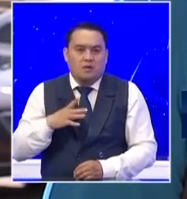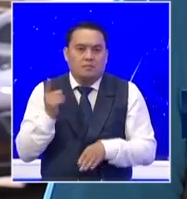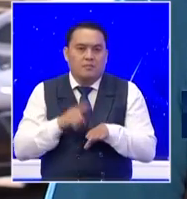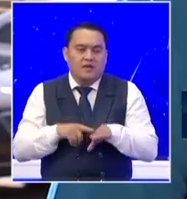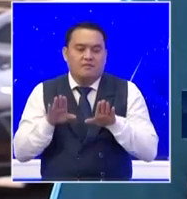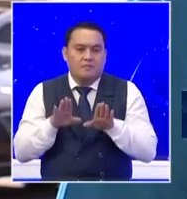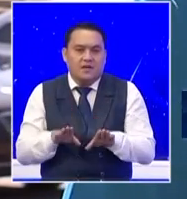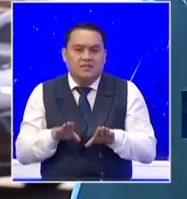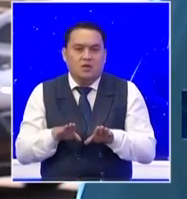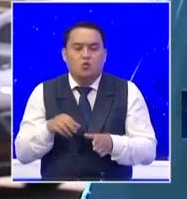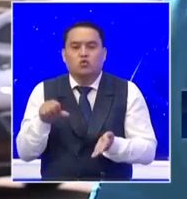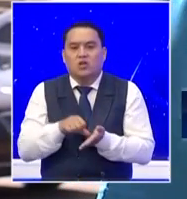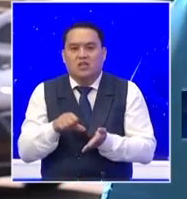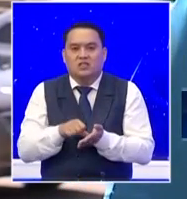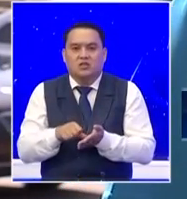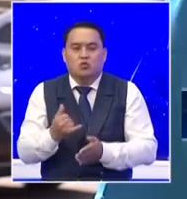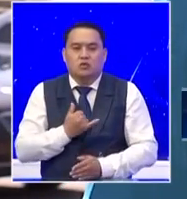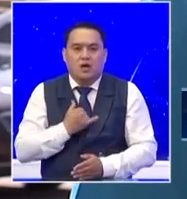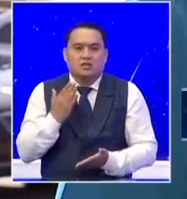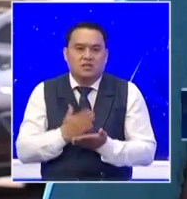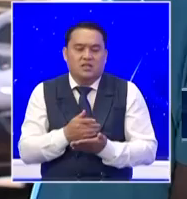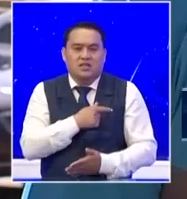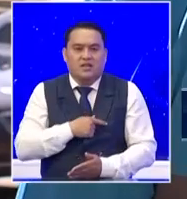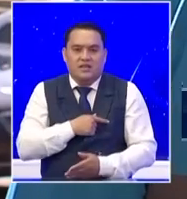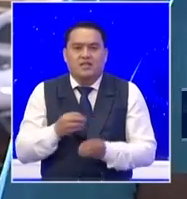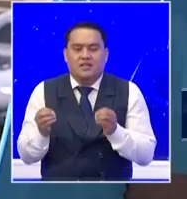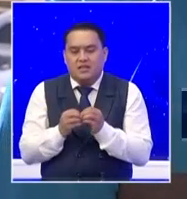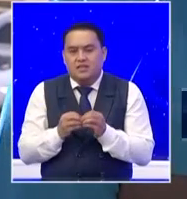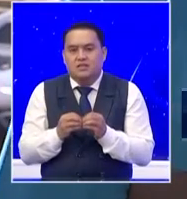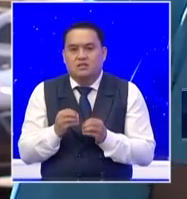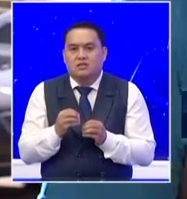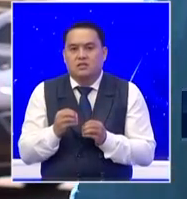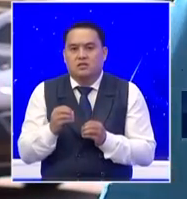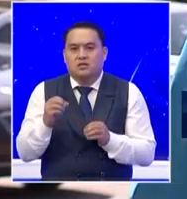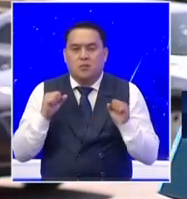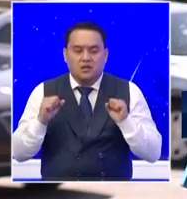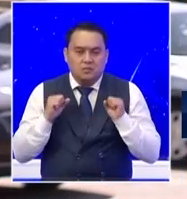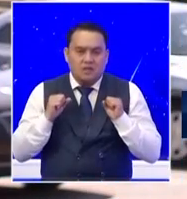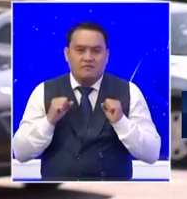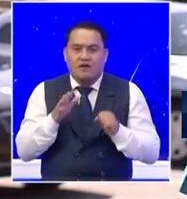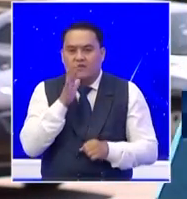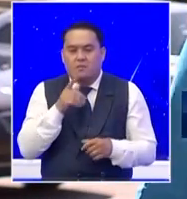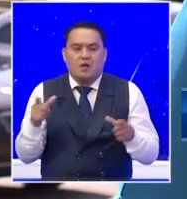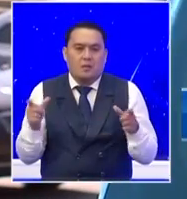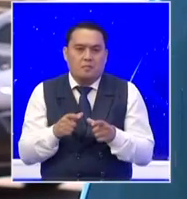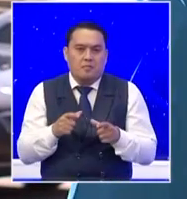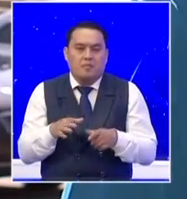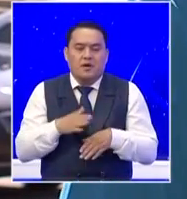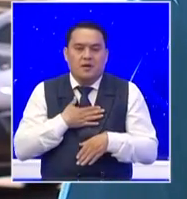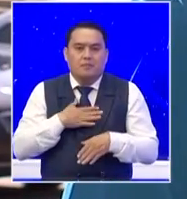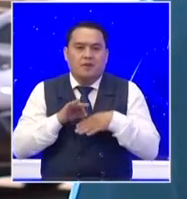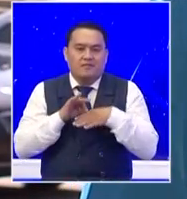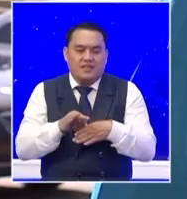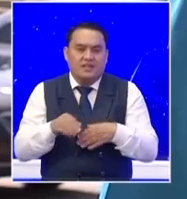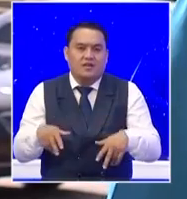340 человек учащихся. У меня тренируется 10 учащихся. Во время карантина 50 дней мы проводили